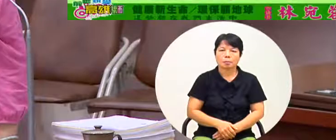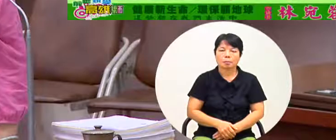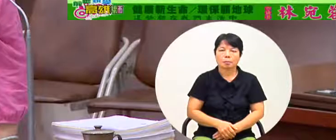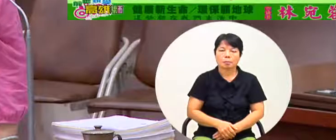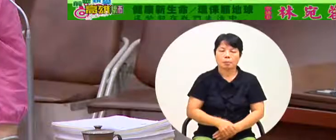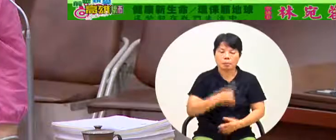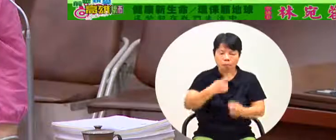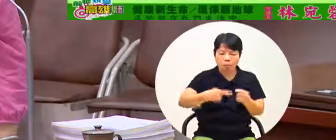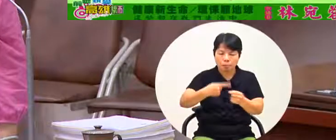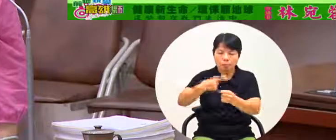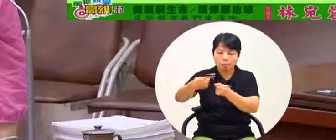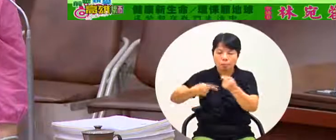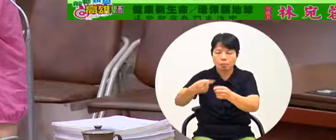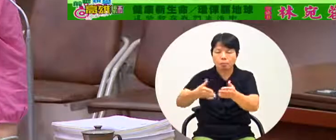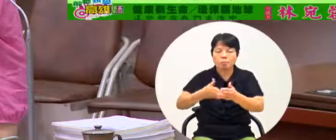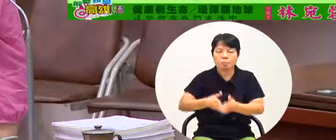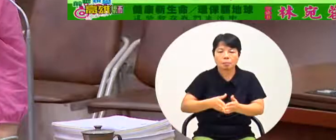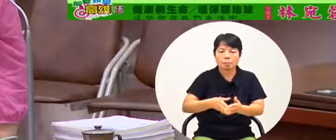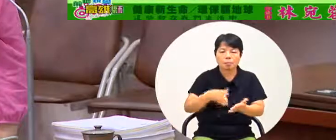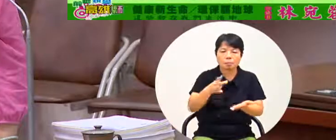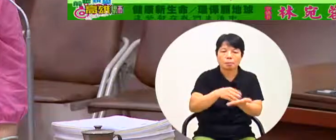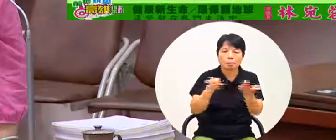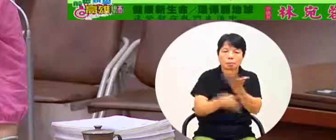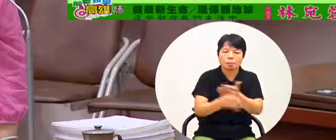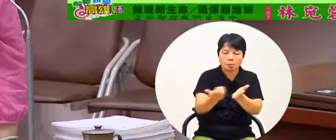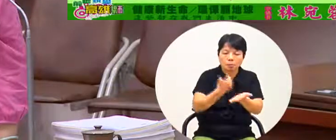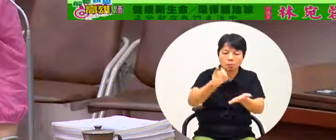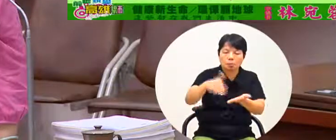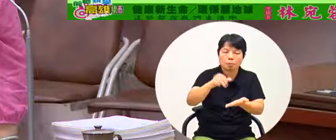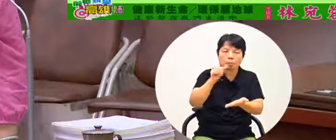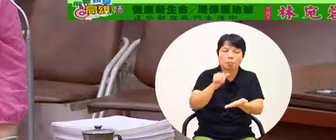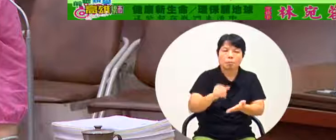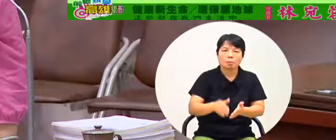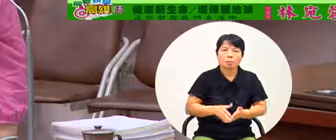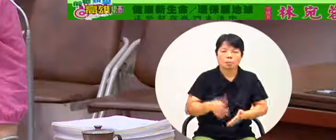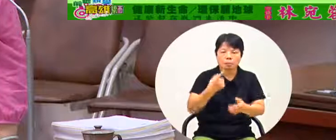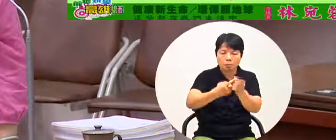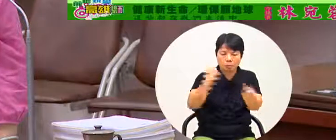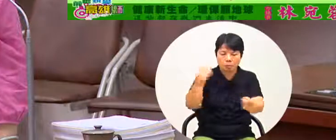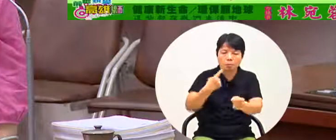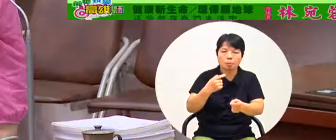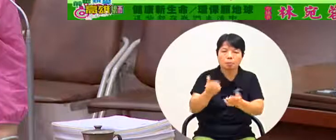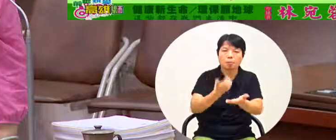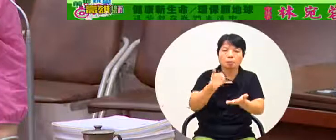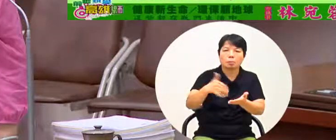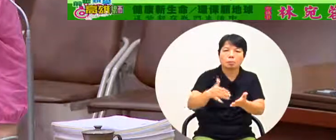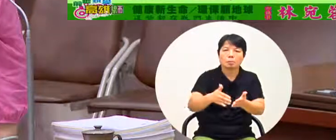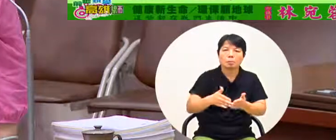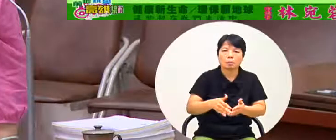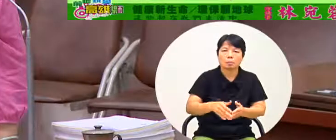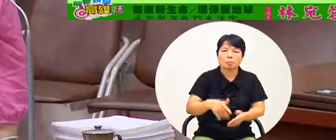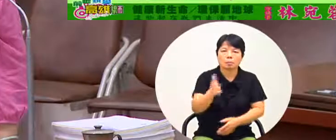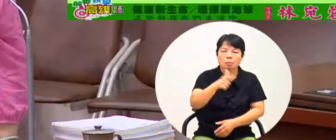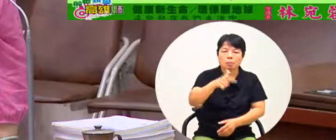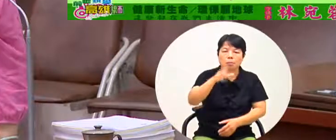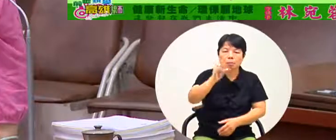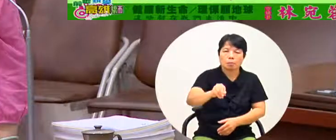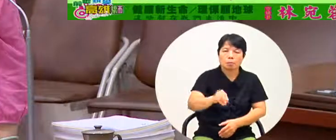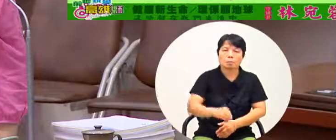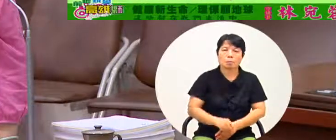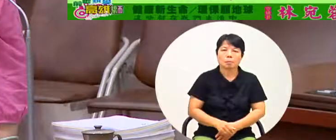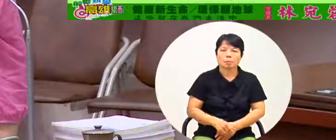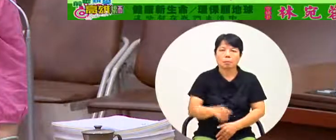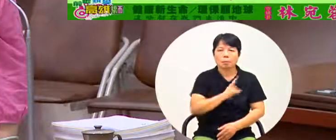你编的预算。哦，好，那我们去年编的原编来的预算是6000万，但是家己的哈、哦，